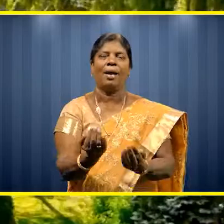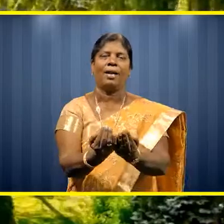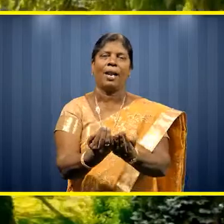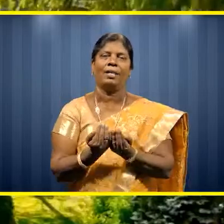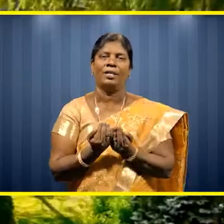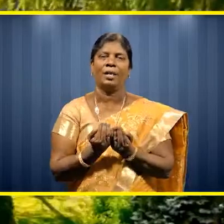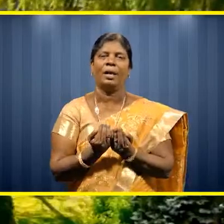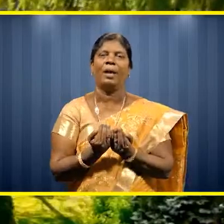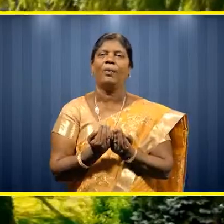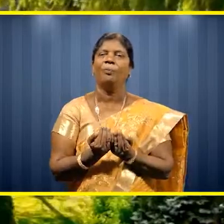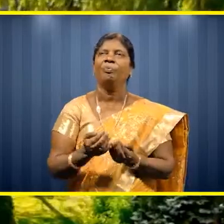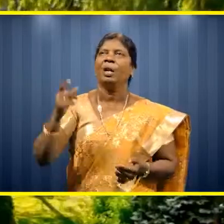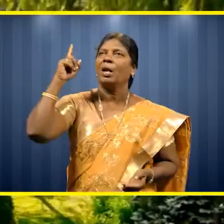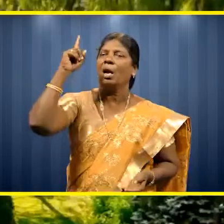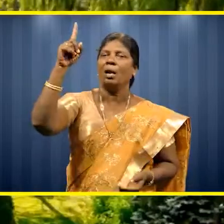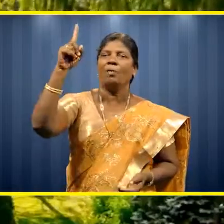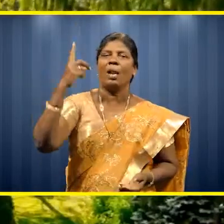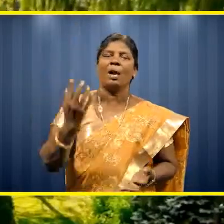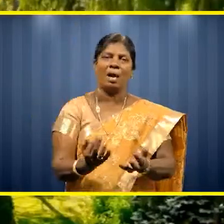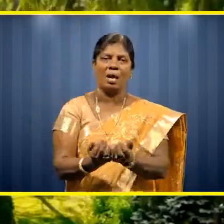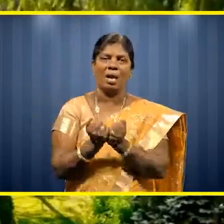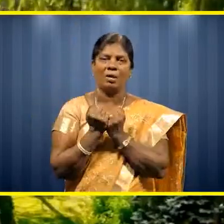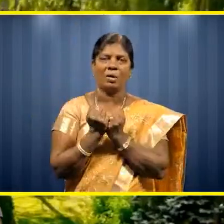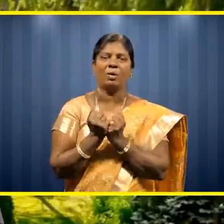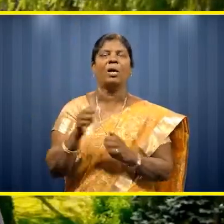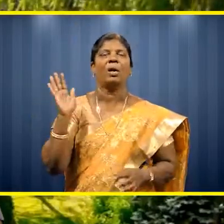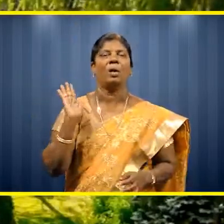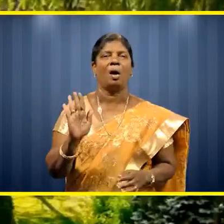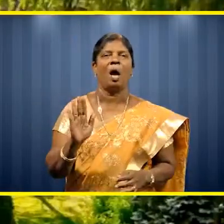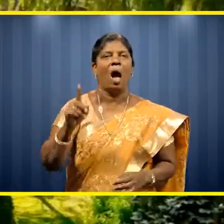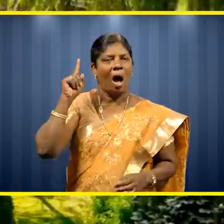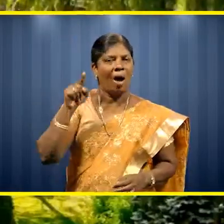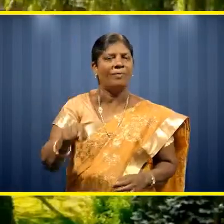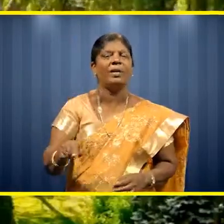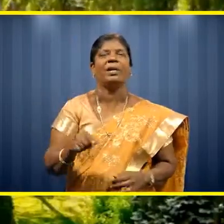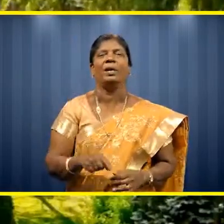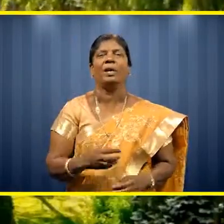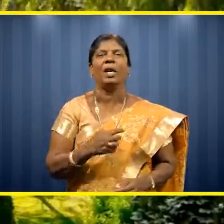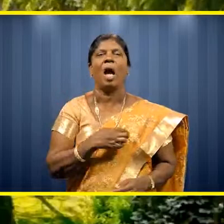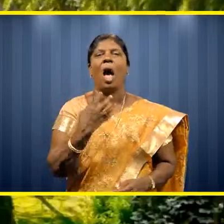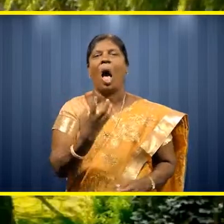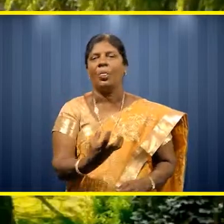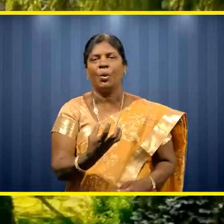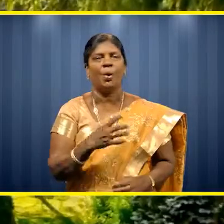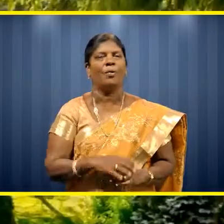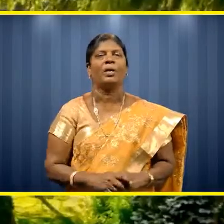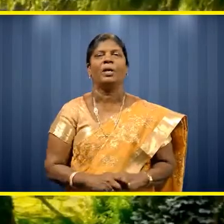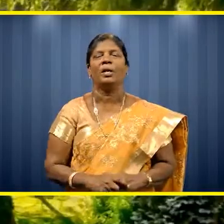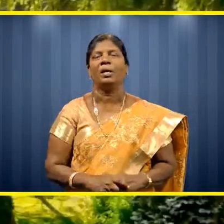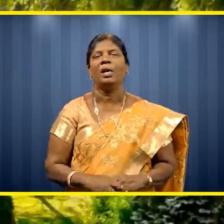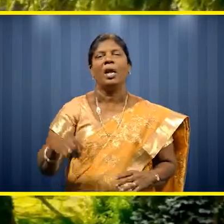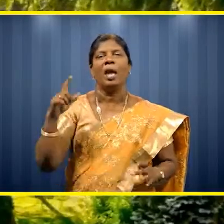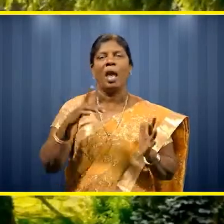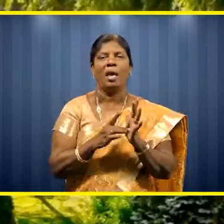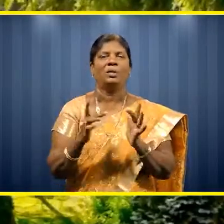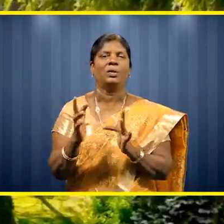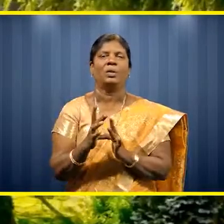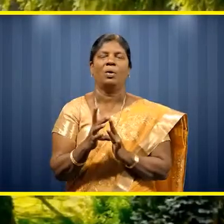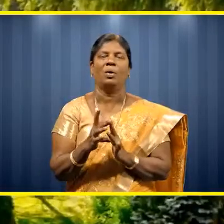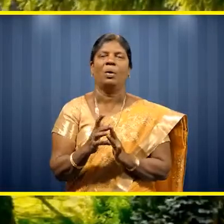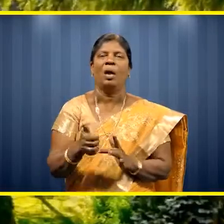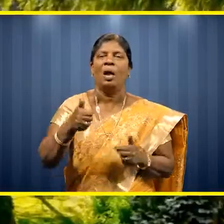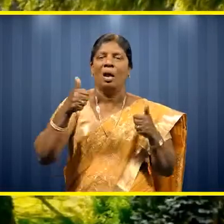யார் இரட்சகராக கடவுளாக ஏற்றுக்கொண்டார்களோ அவர்களுடைய ஆத்மாவுக்கு